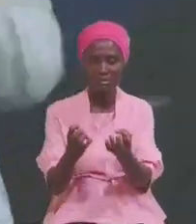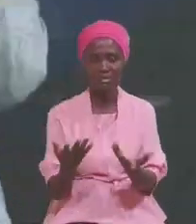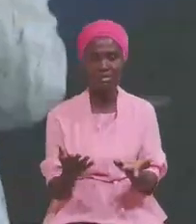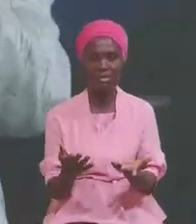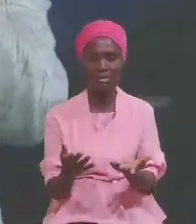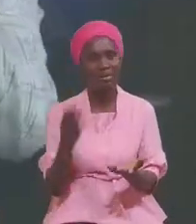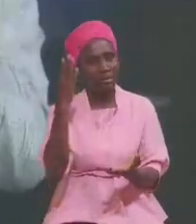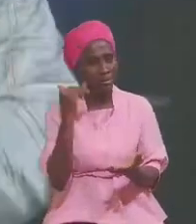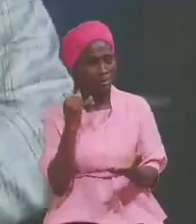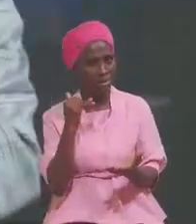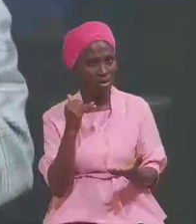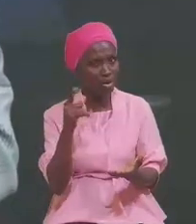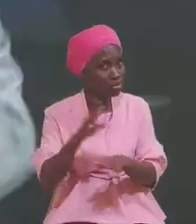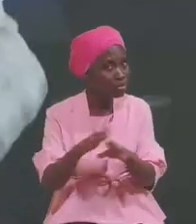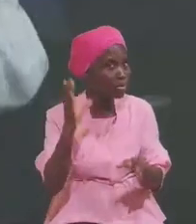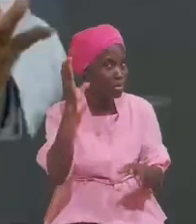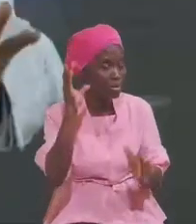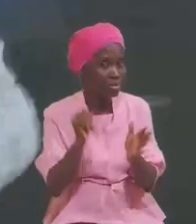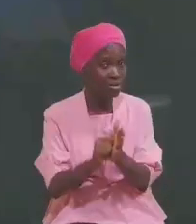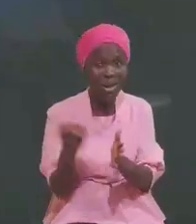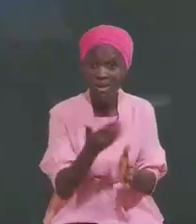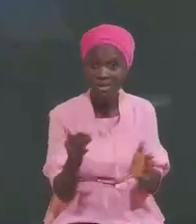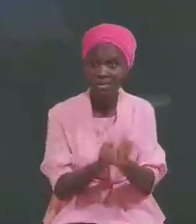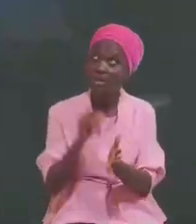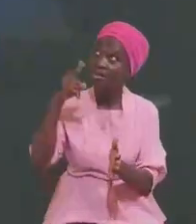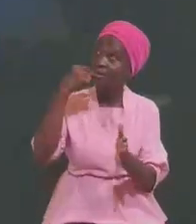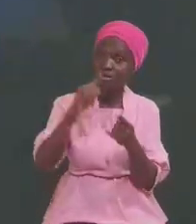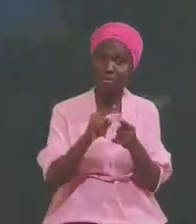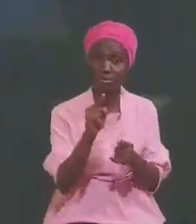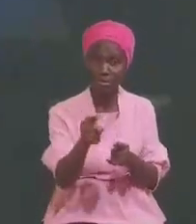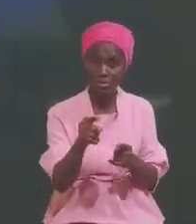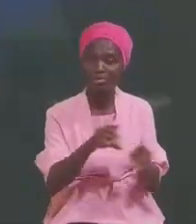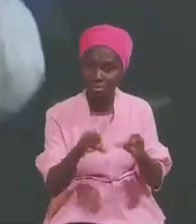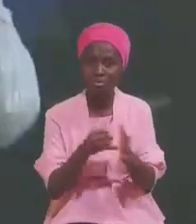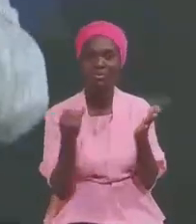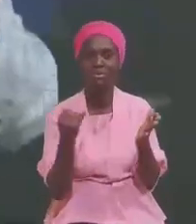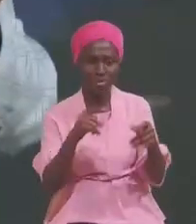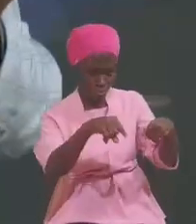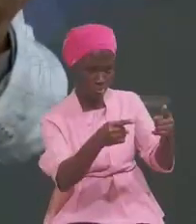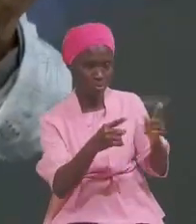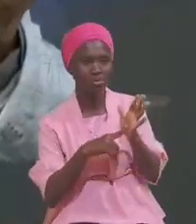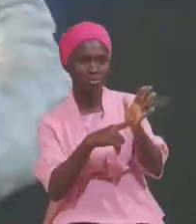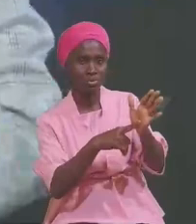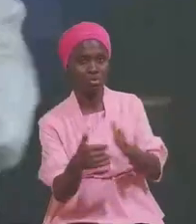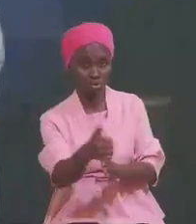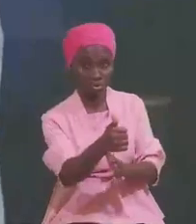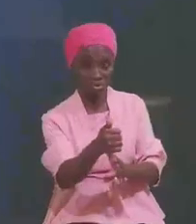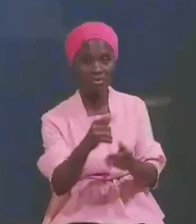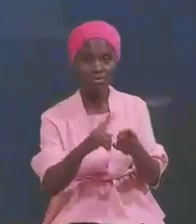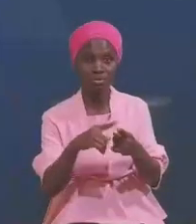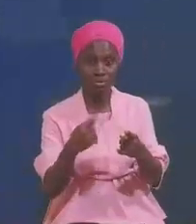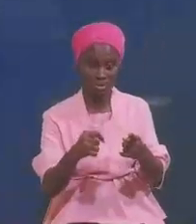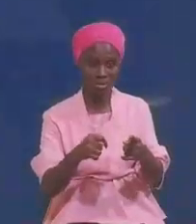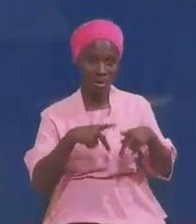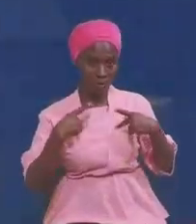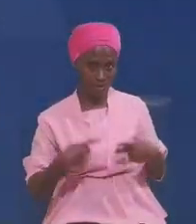N'avez-vous pas entendu? Faites ce qu'il vous dira. Allez vous montrer au